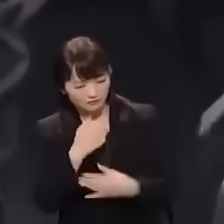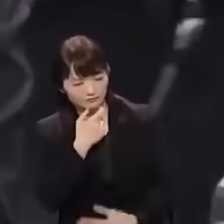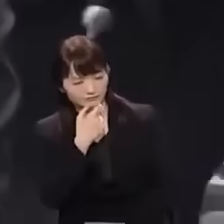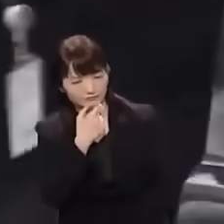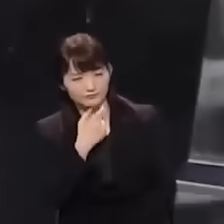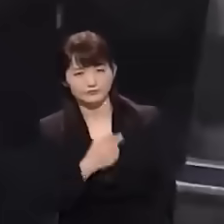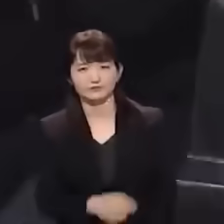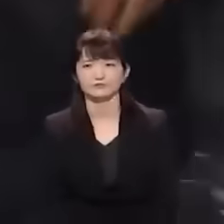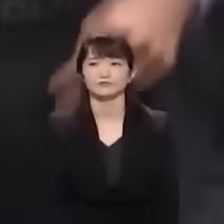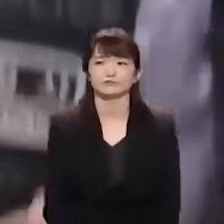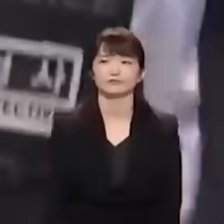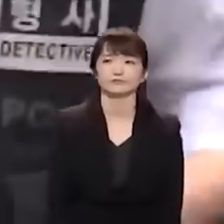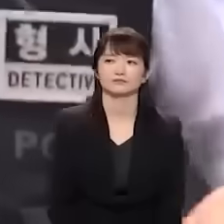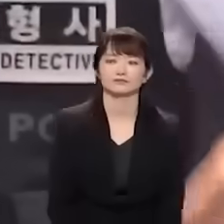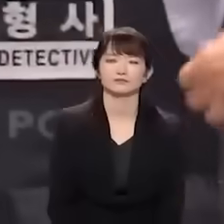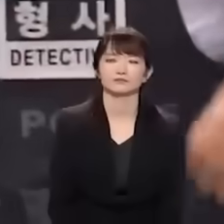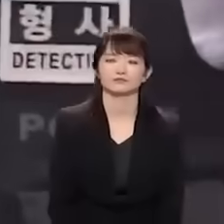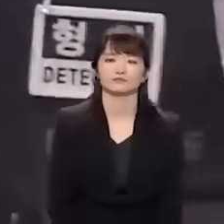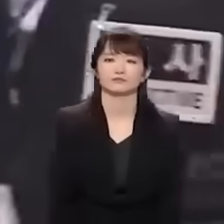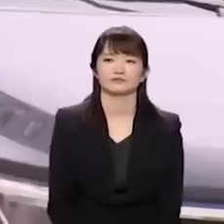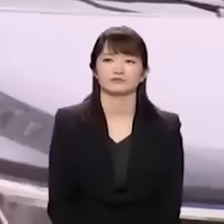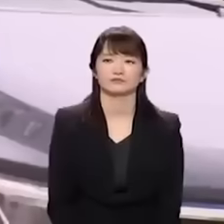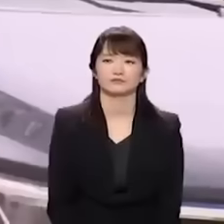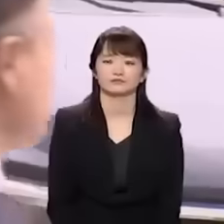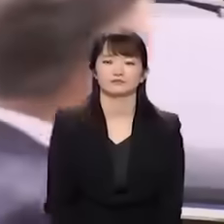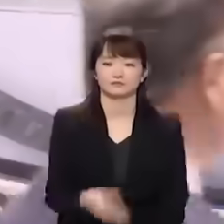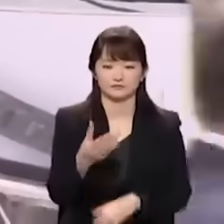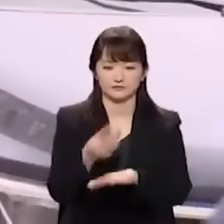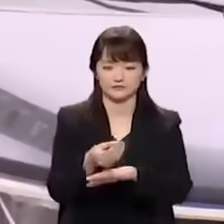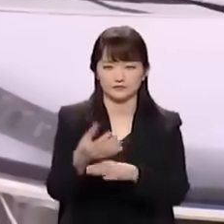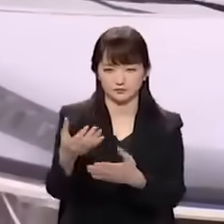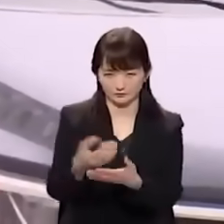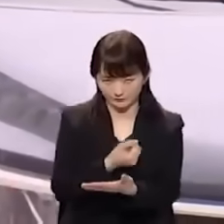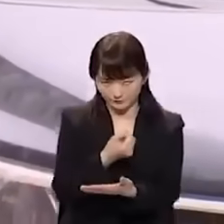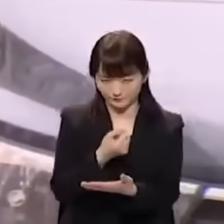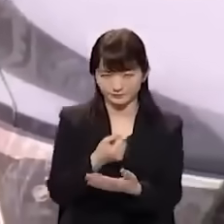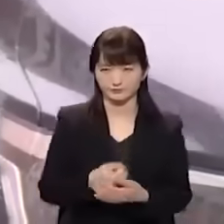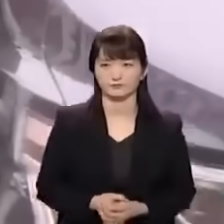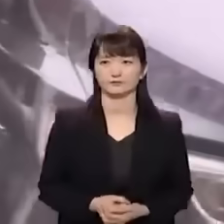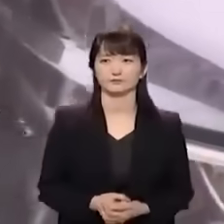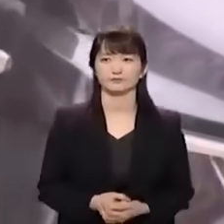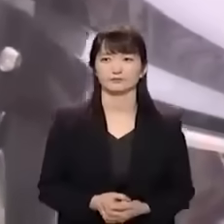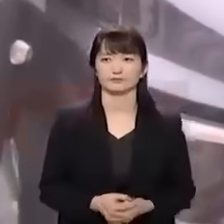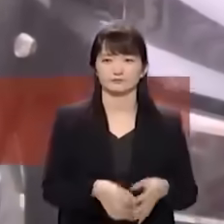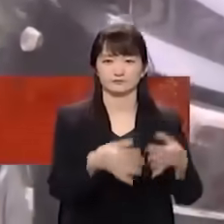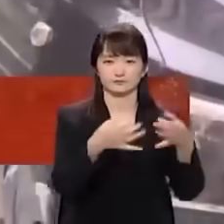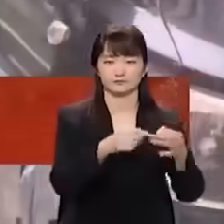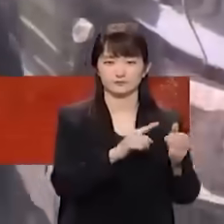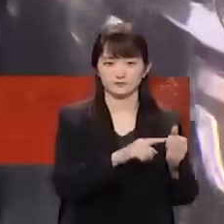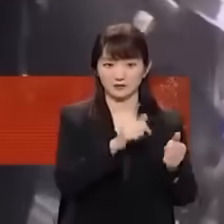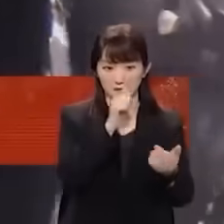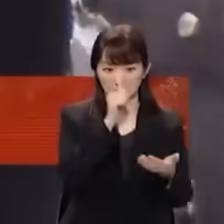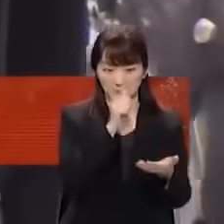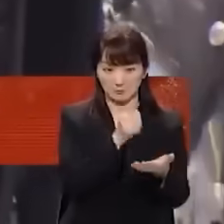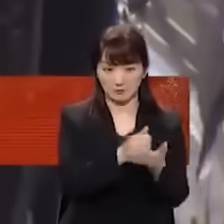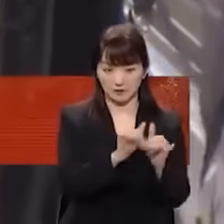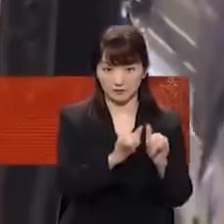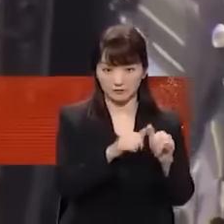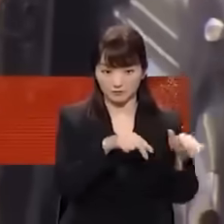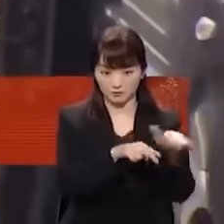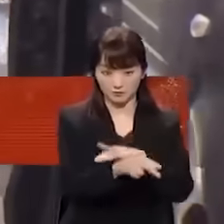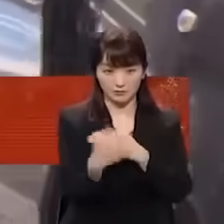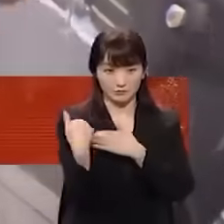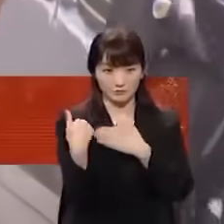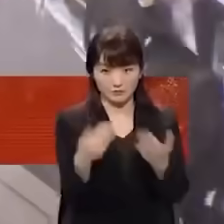거절한 사실도 나왔고요 그래서 이거 이제 녹취록을 확보함으로써이 기존에이 김씨의 범인 도피 방조